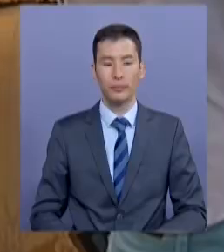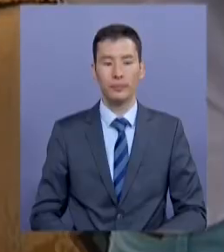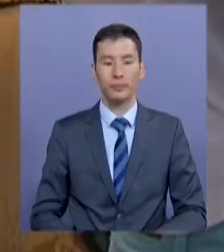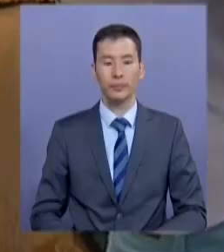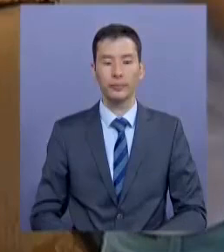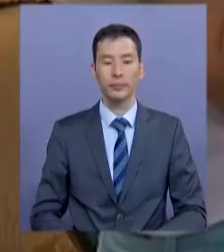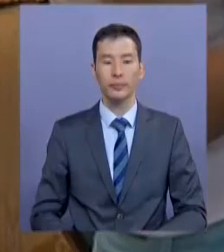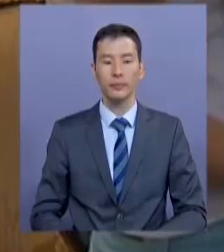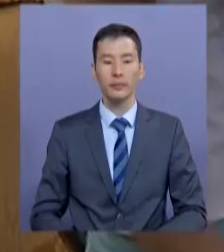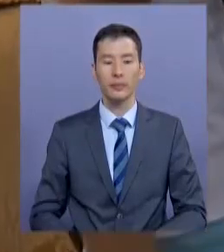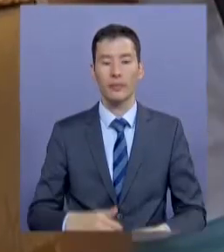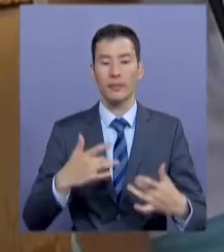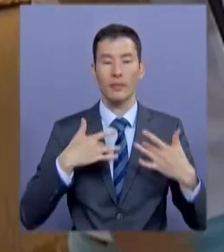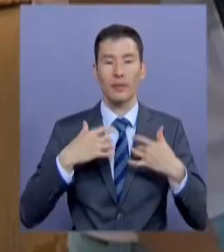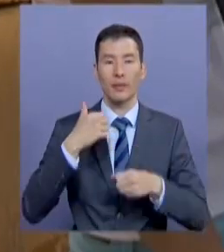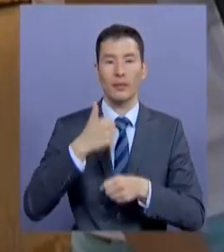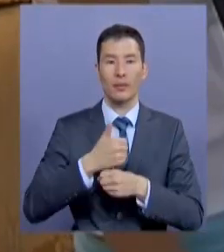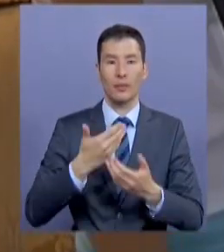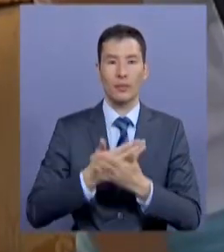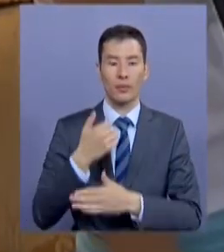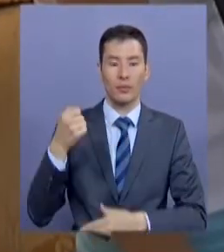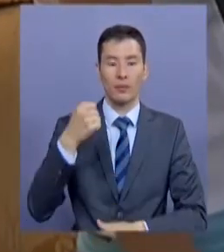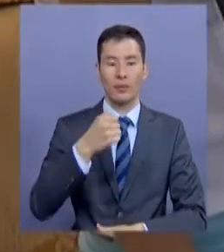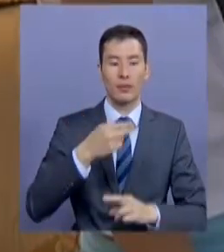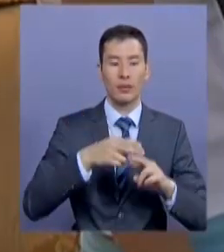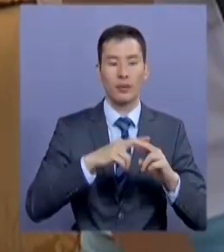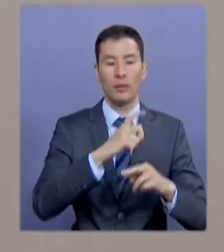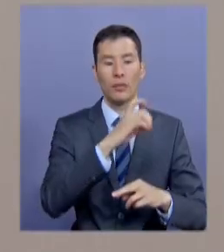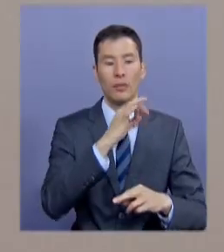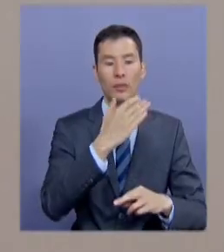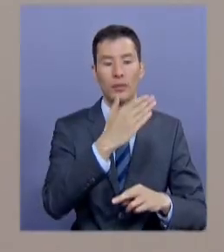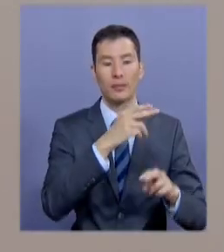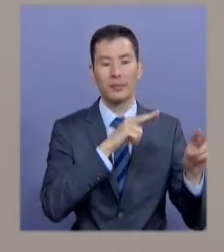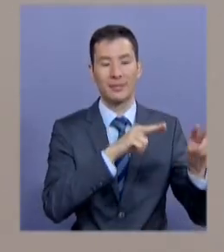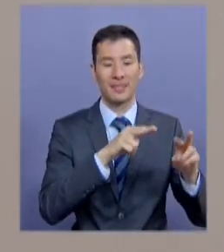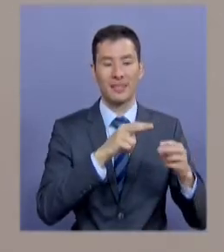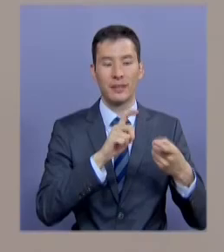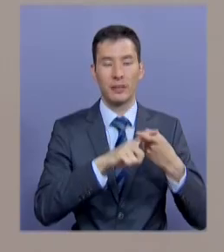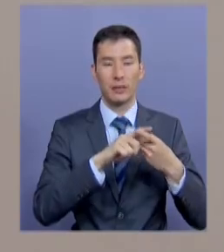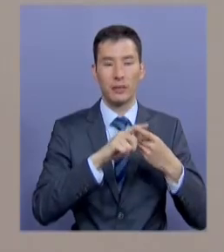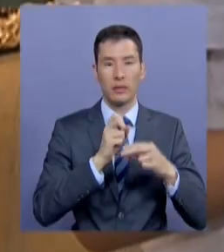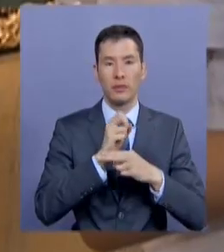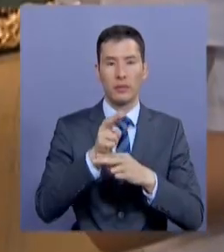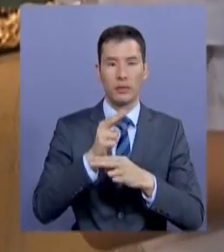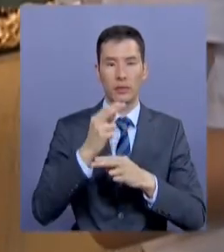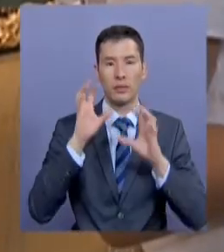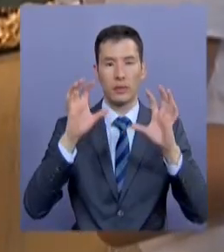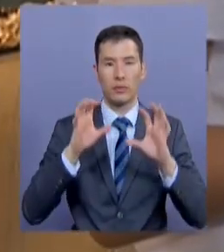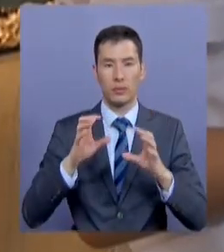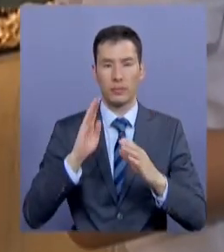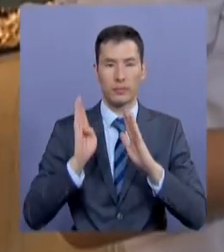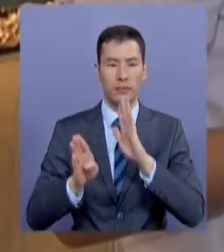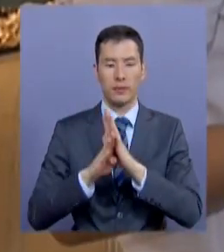сияқты. Ал театр басшысының сөзінше хор жетекшісінің жұмыстан қуылуы заңды, тіпті арнайы комиссияда құрылып заң